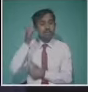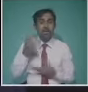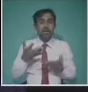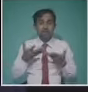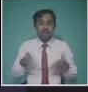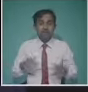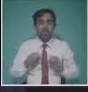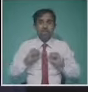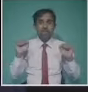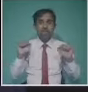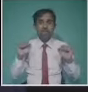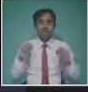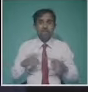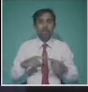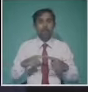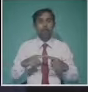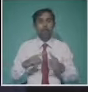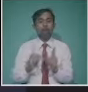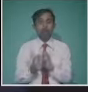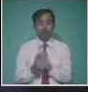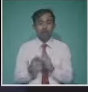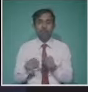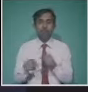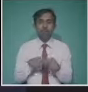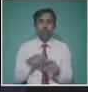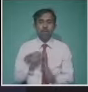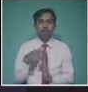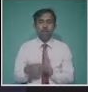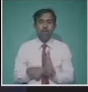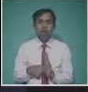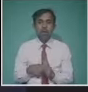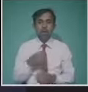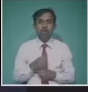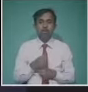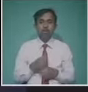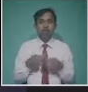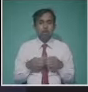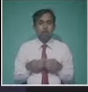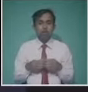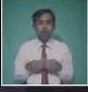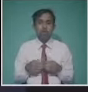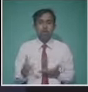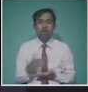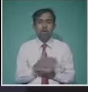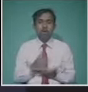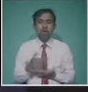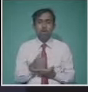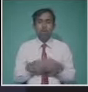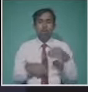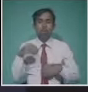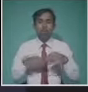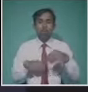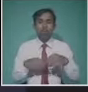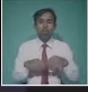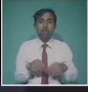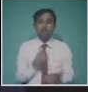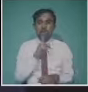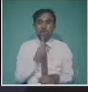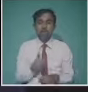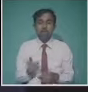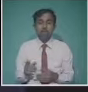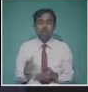වෙච්ච අරගලය වෙනත් ආකාරයකට මේ රටේ ආණ්ඩු පක්ෂය විතරක් නෙවෙයි සමස්ත දේශපාලනඥයෝ කියන